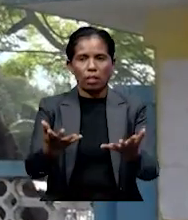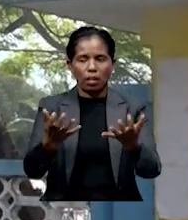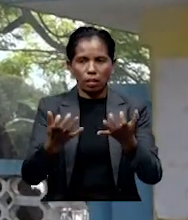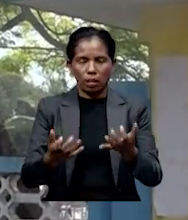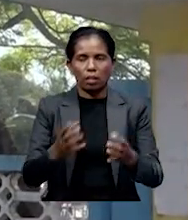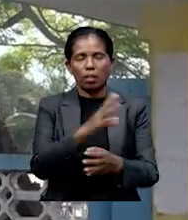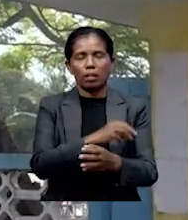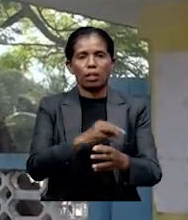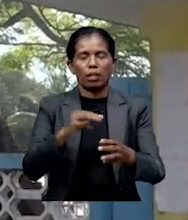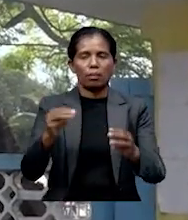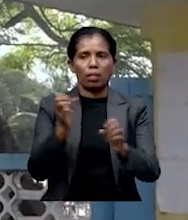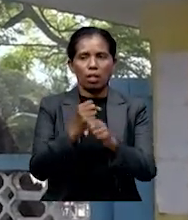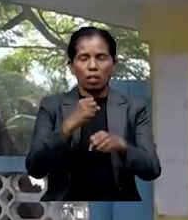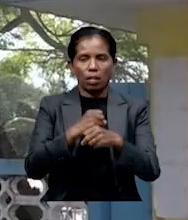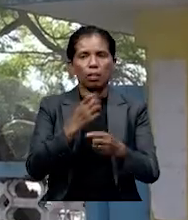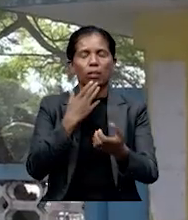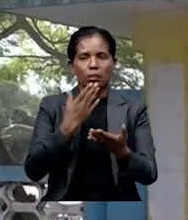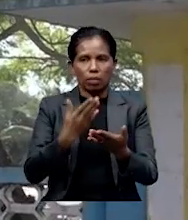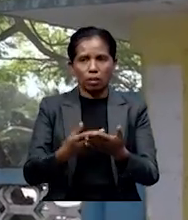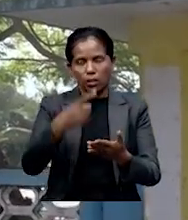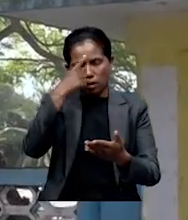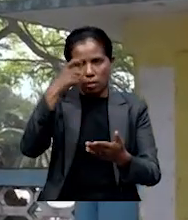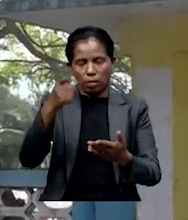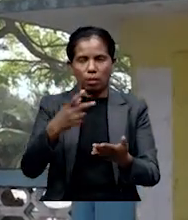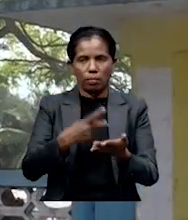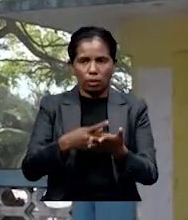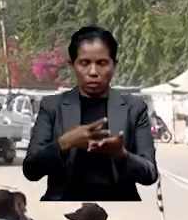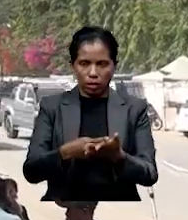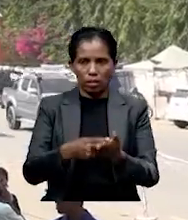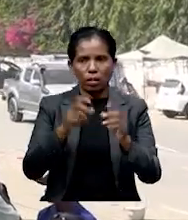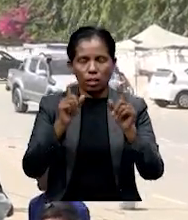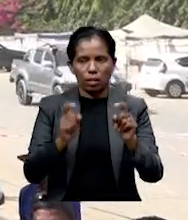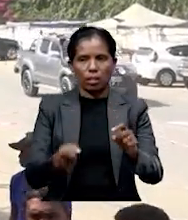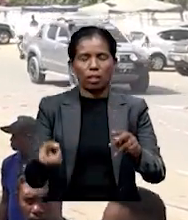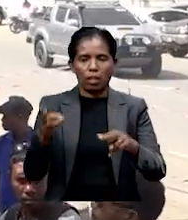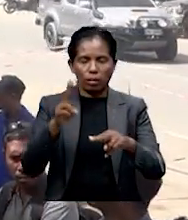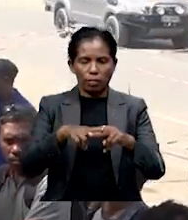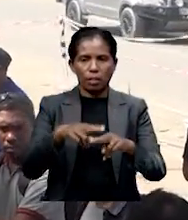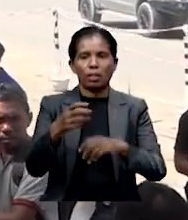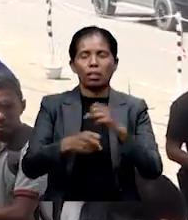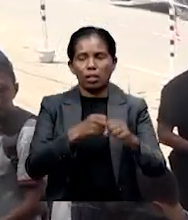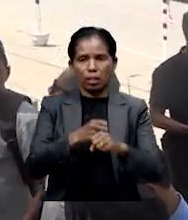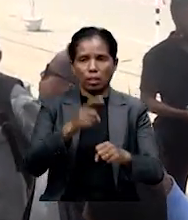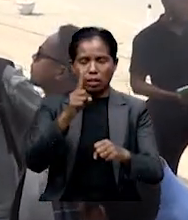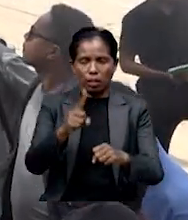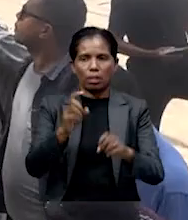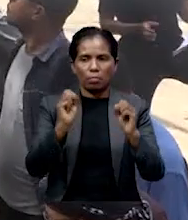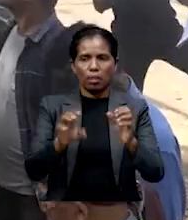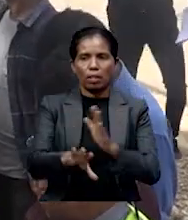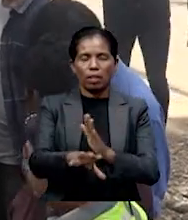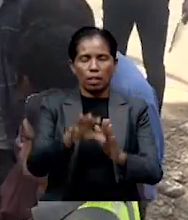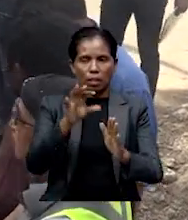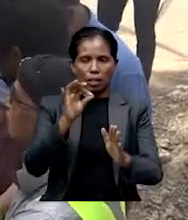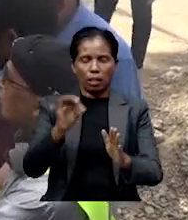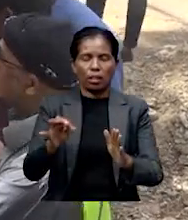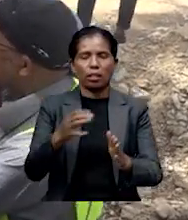monumento ne tengke hari ho kualidade, tang ne projeto refere tengke estende tan tinang ida ho di belehetan obra ida